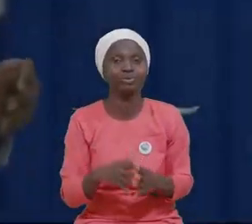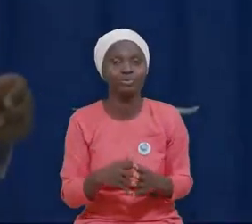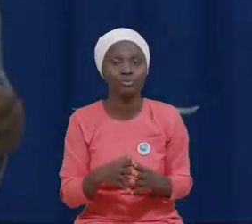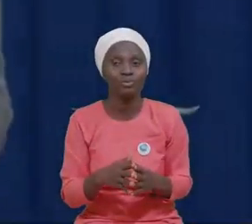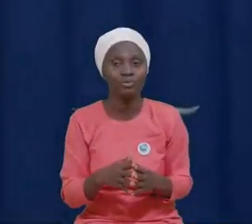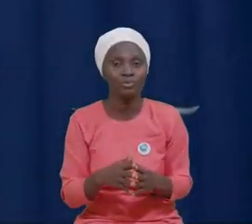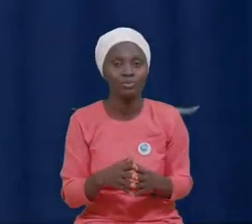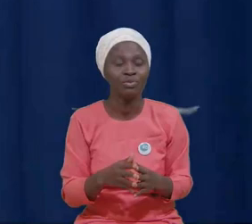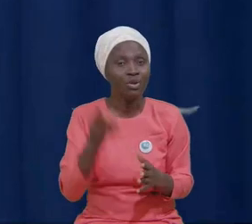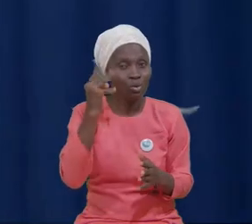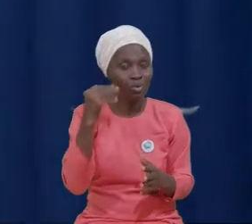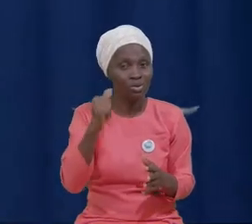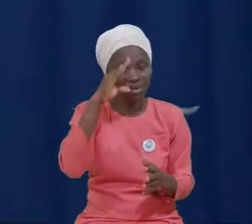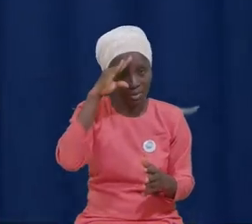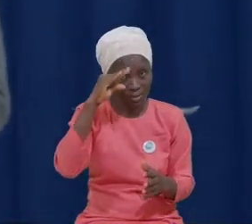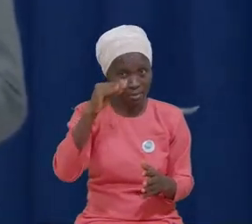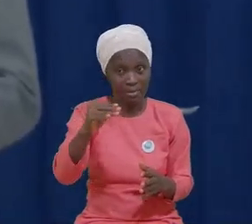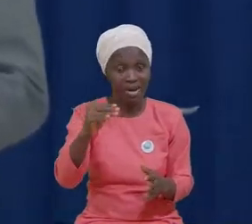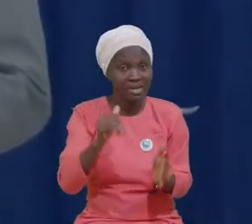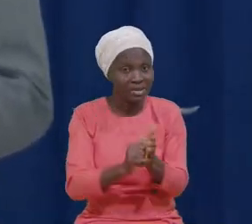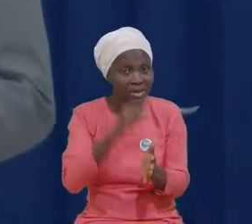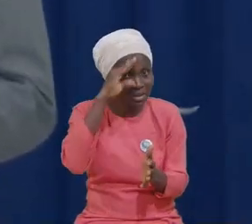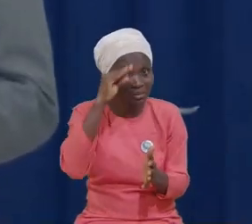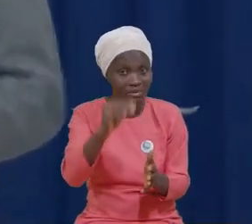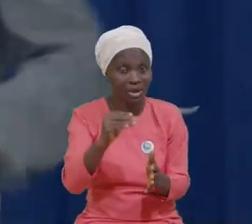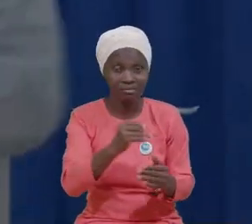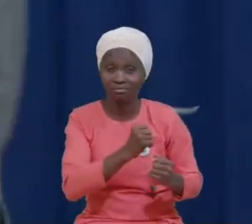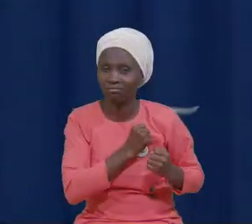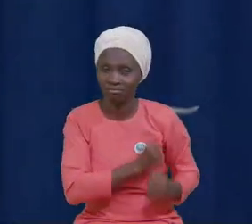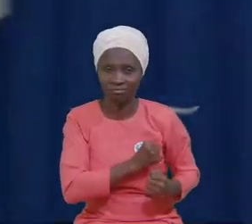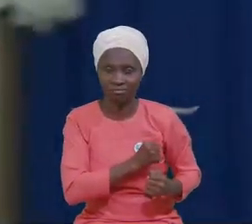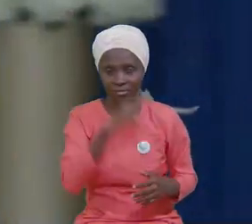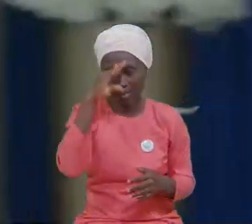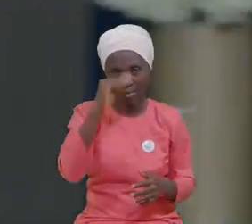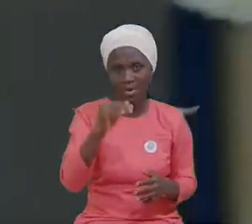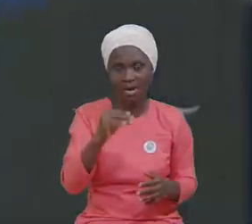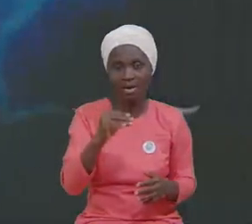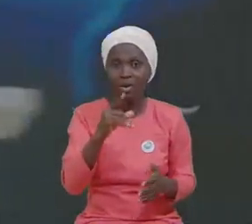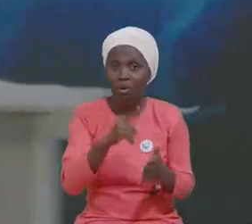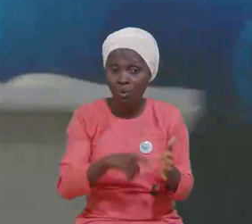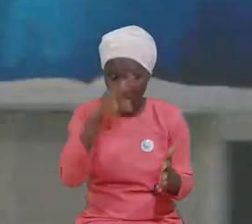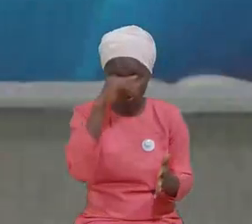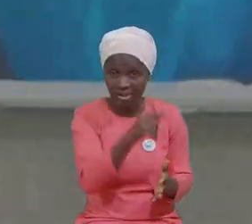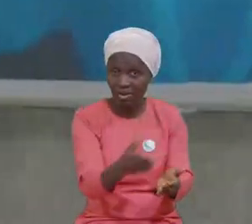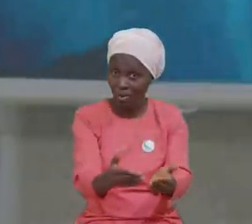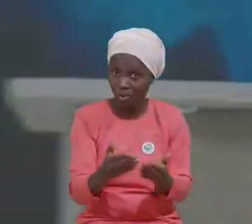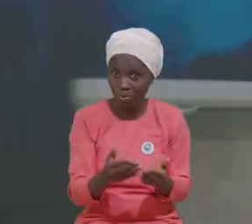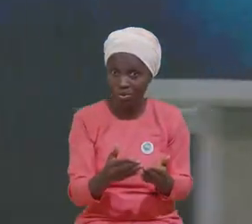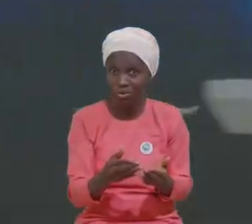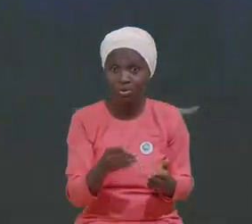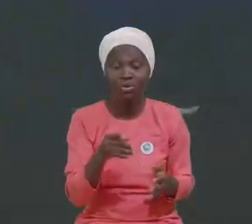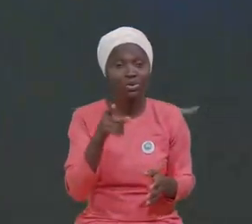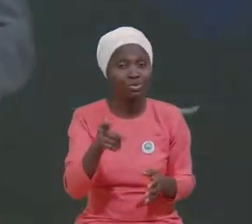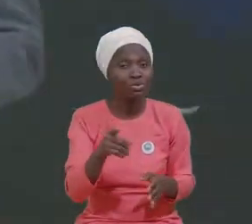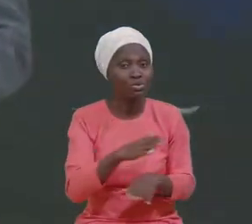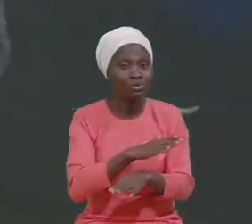enfoncé. Mon directeur, quand il était un homme au secondaire, militant. Et ce qu'il voulait,